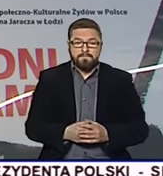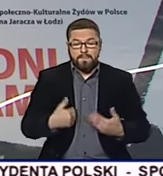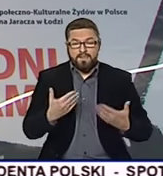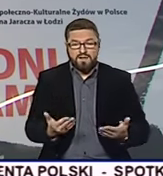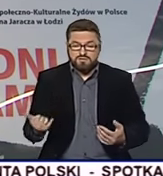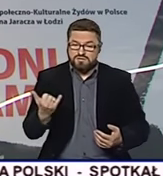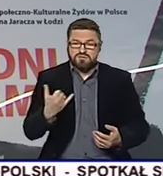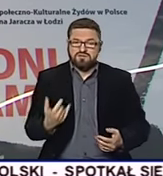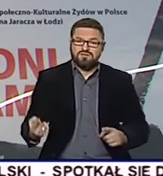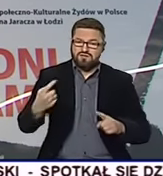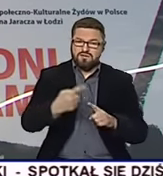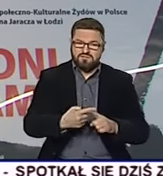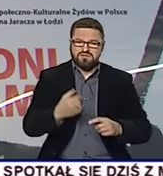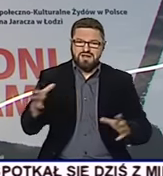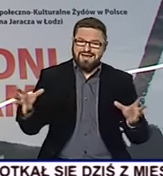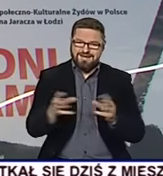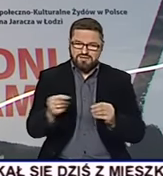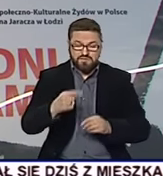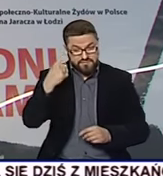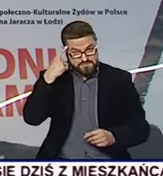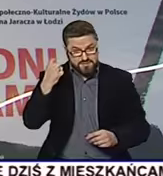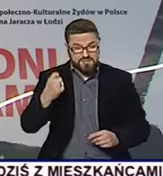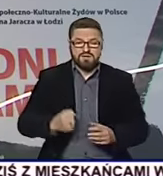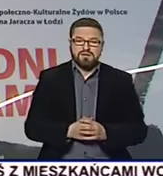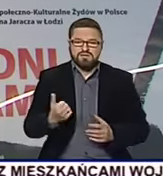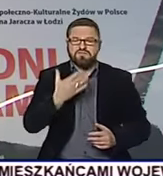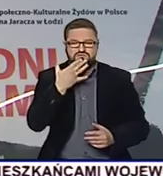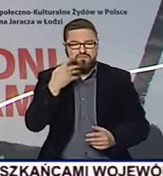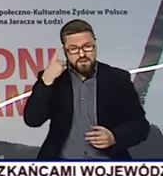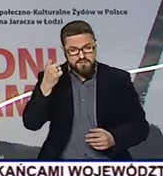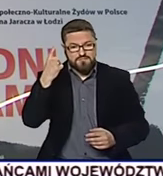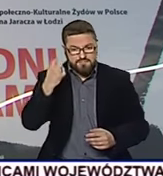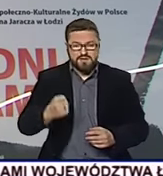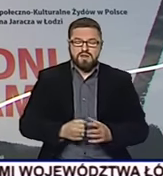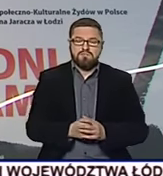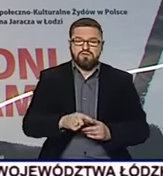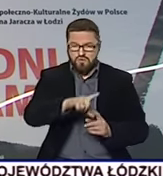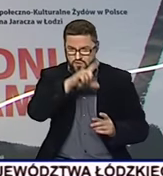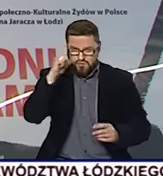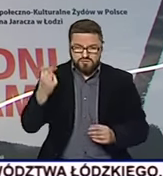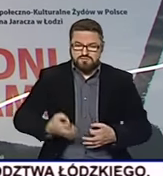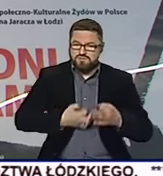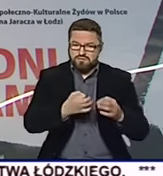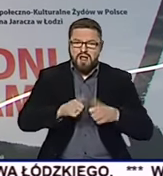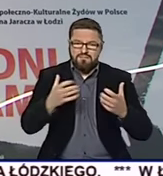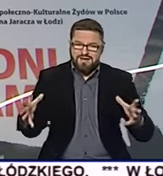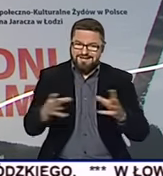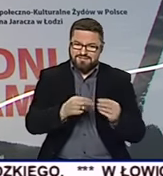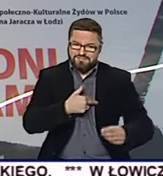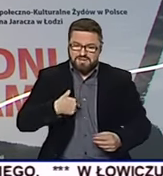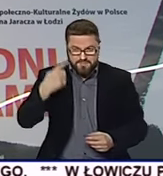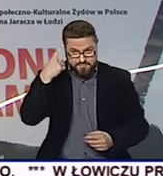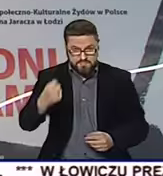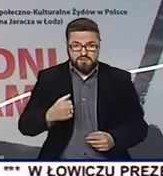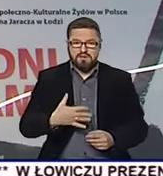dodatkowy nacisk, by wspominać razem. Zawsze mówimy, że pamiętamy, zwracamy się do społeczności polskiej, by pamiętała razem z nami